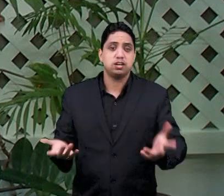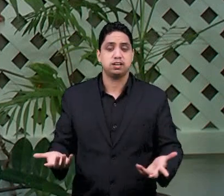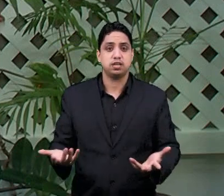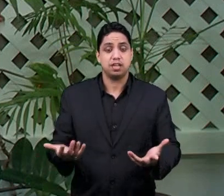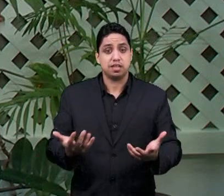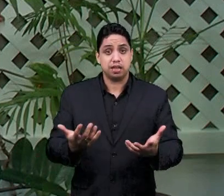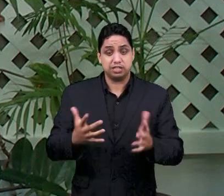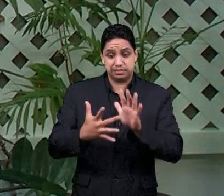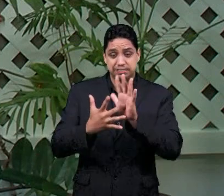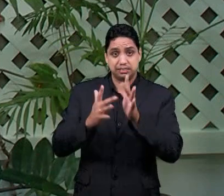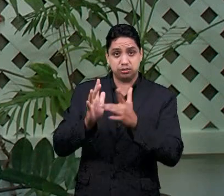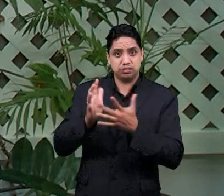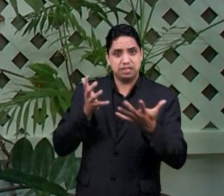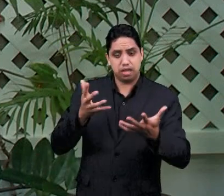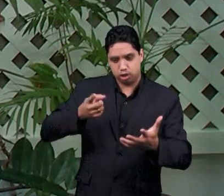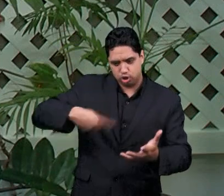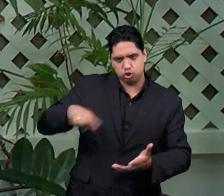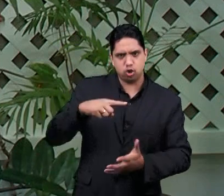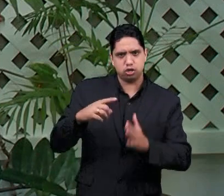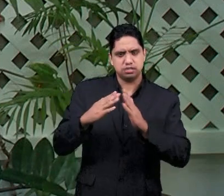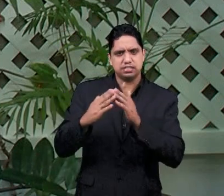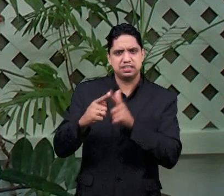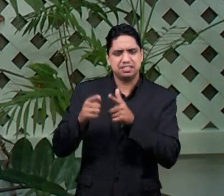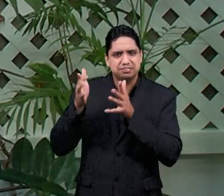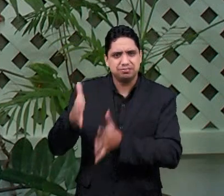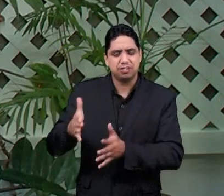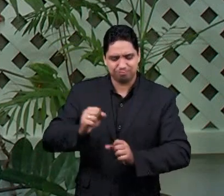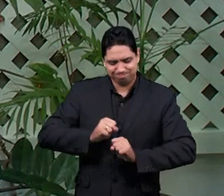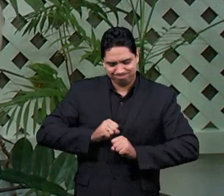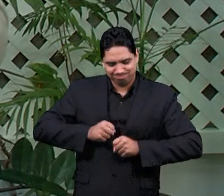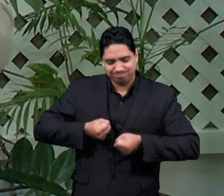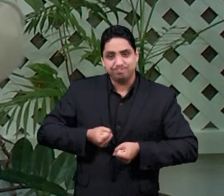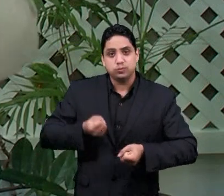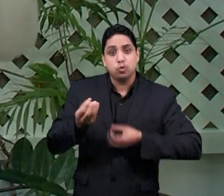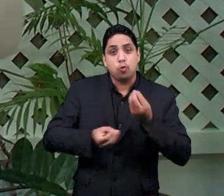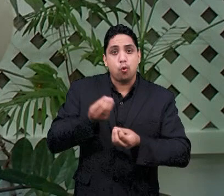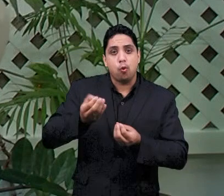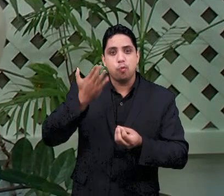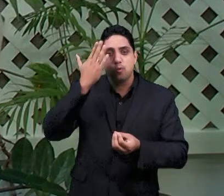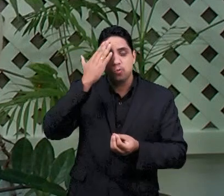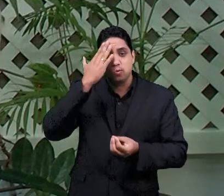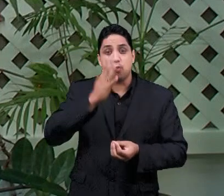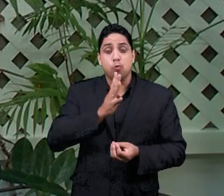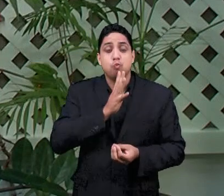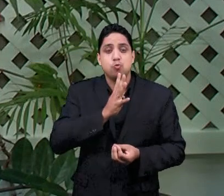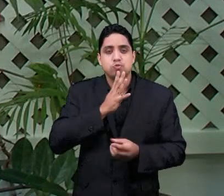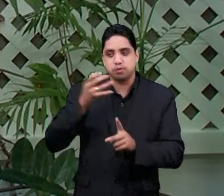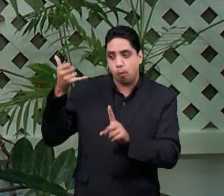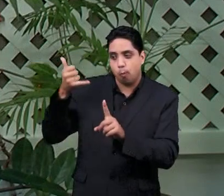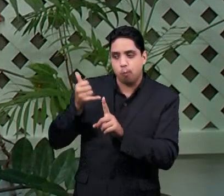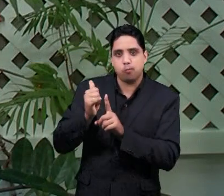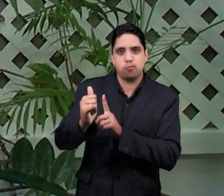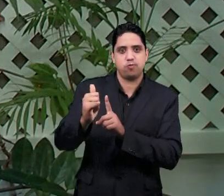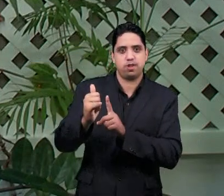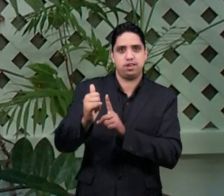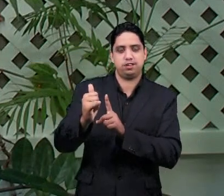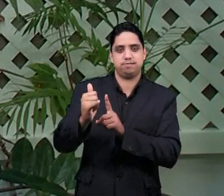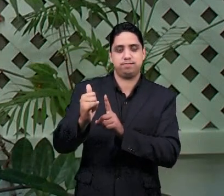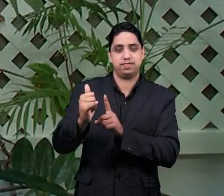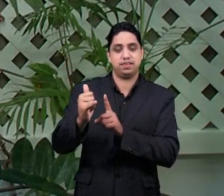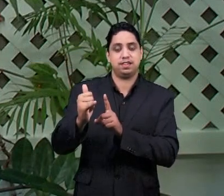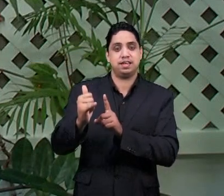mystère. Donc, il y a quelque chose de plus pour l'Église à disposition du